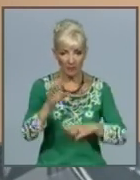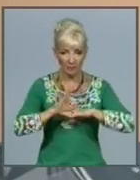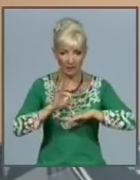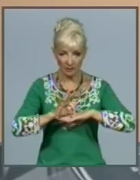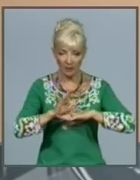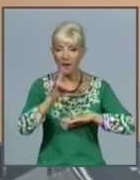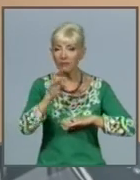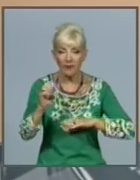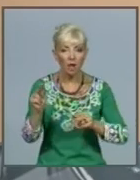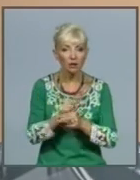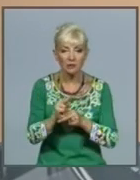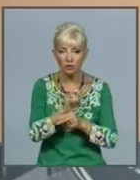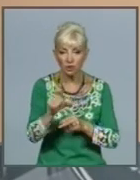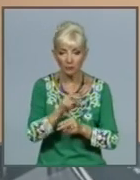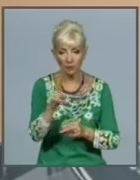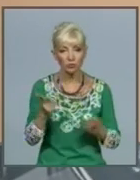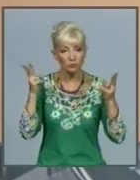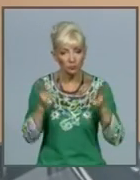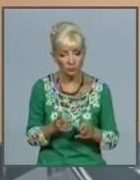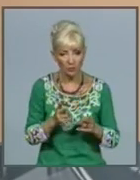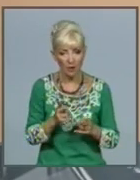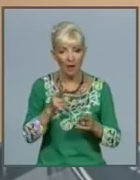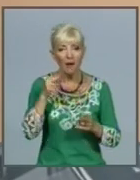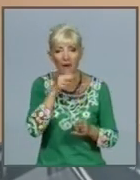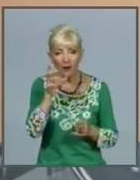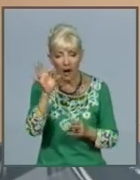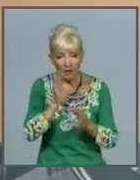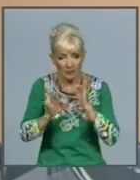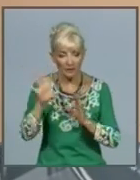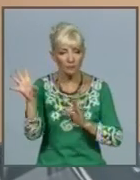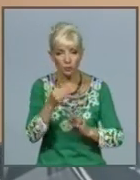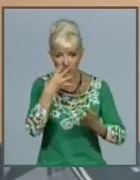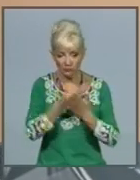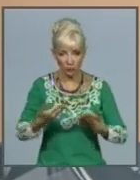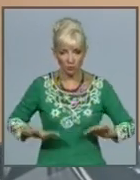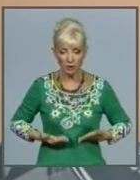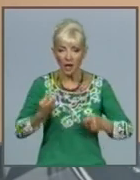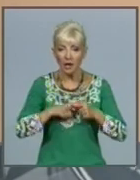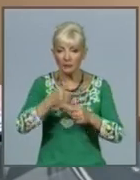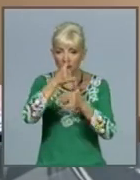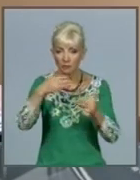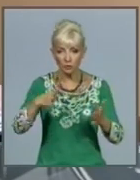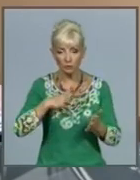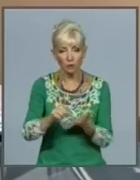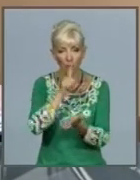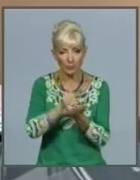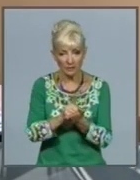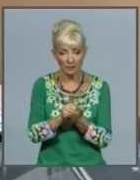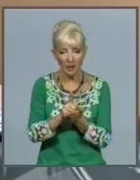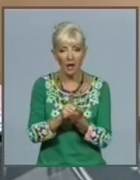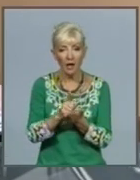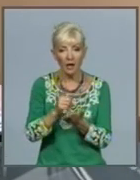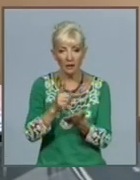які потребують ліки все своє життя. Це не може бути обов'язком місцевого самоврядування. Це забрало на